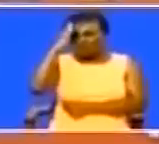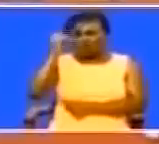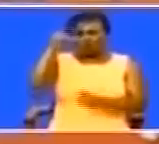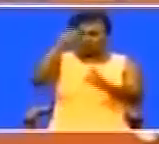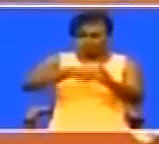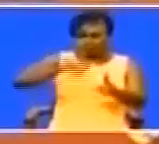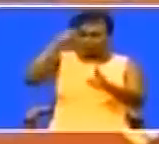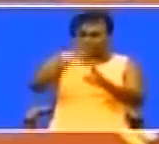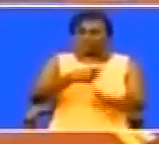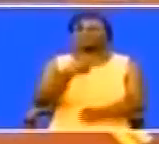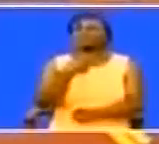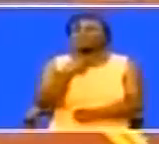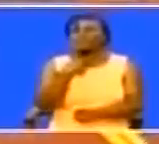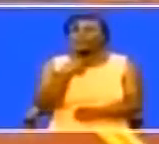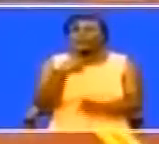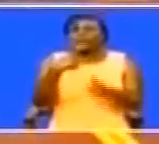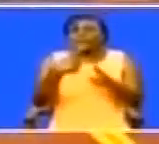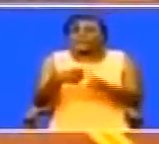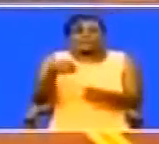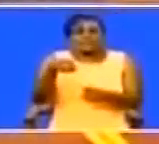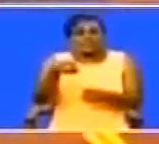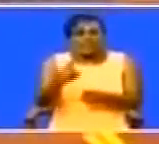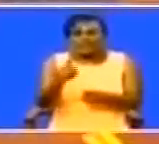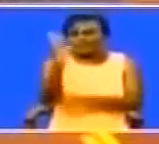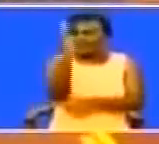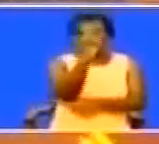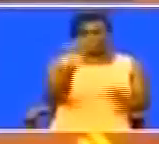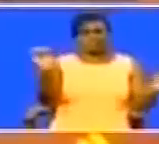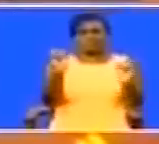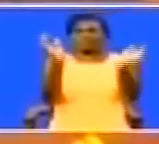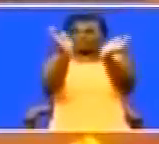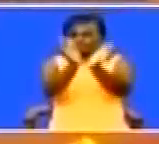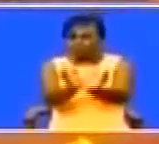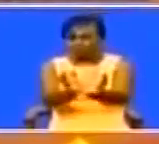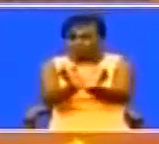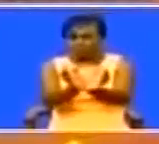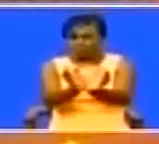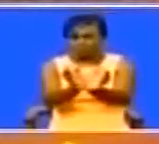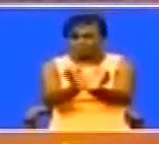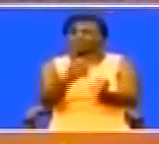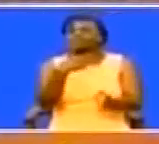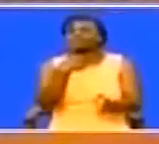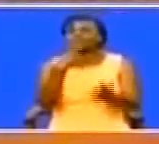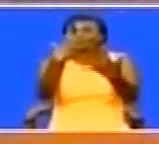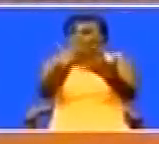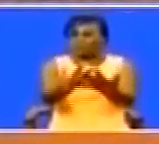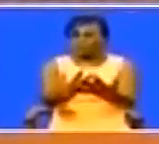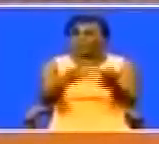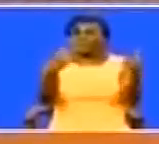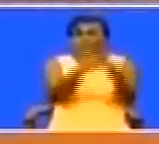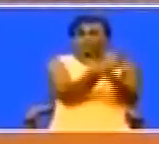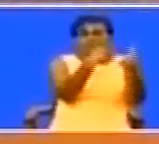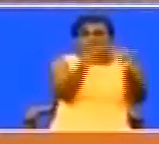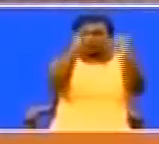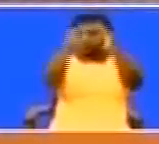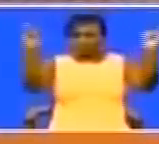na japo hakupigania ama hakupigana akiwa msituni, alikamatwa na wabeberu na kuzuiliwa katika kambi mbalimbali za